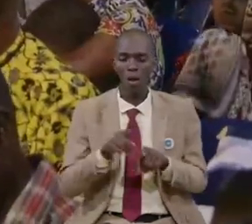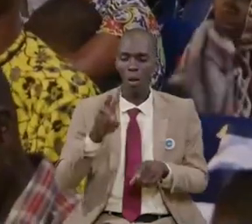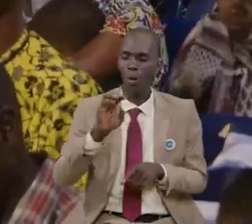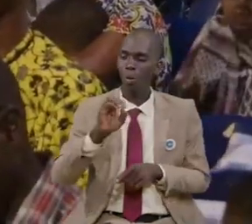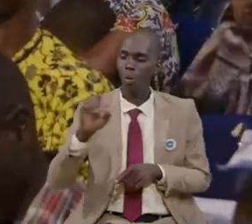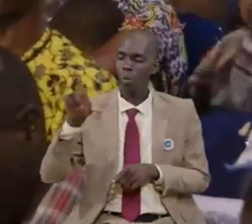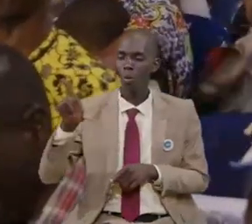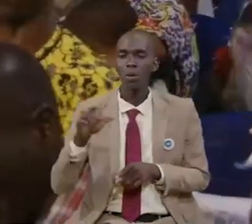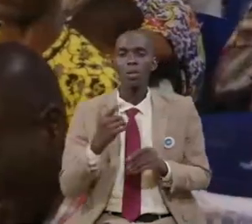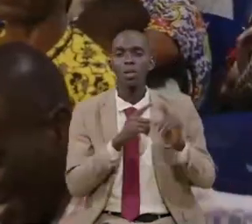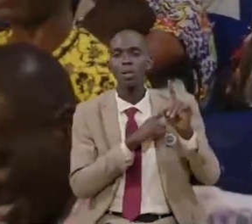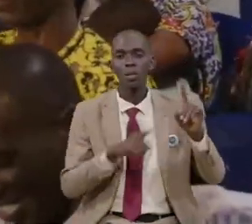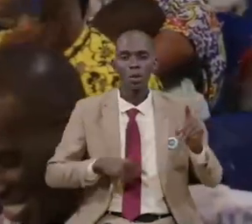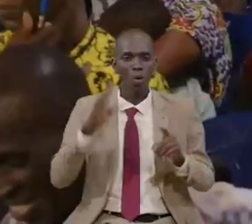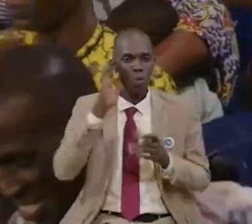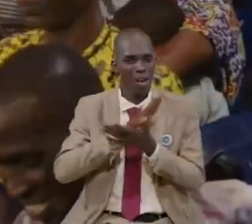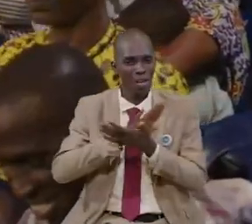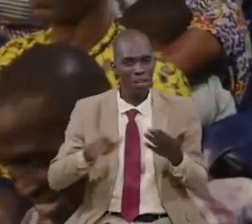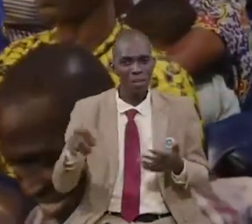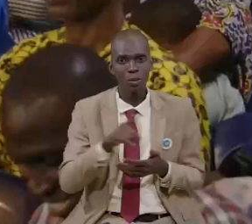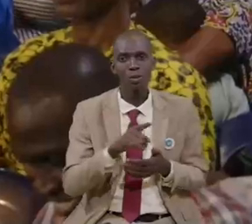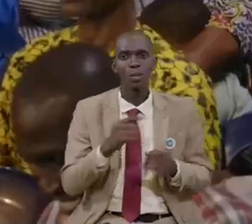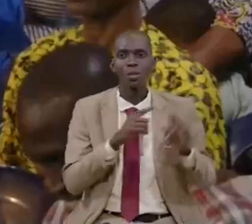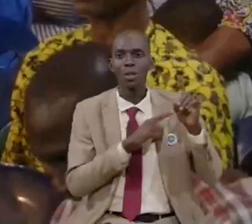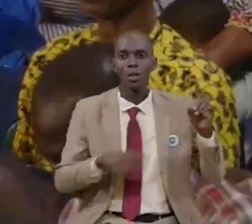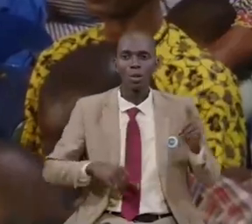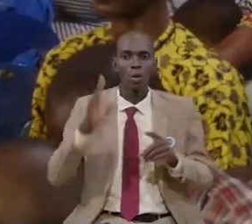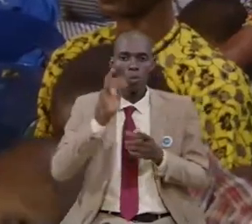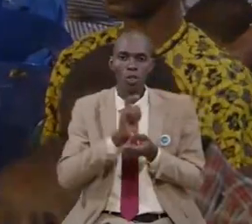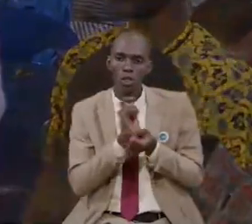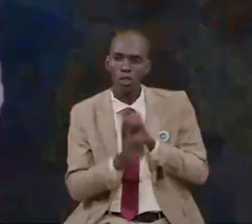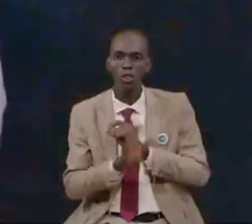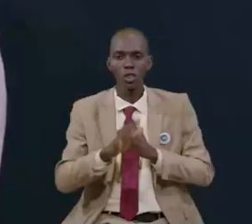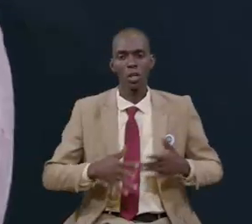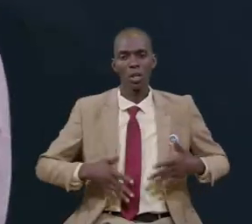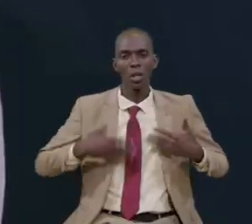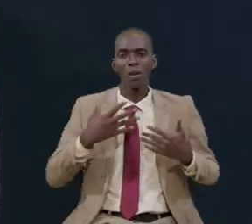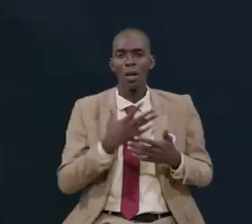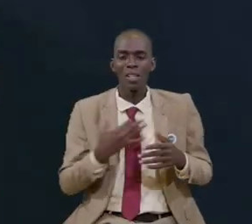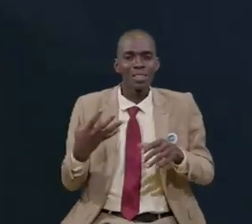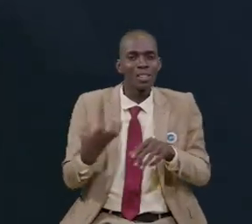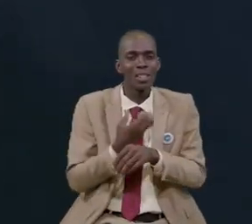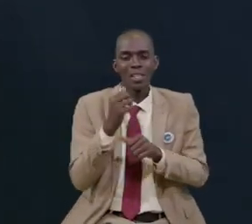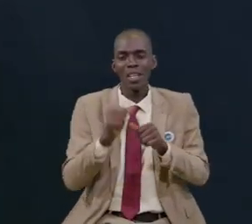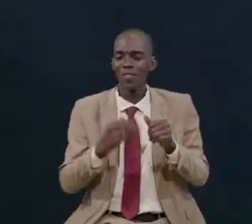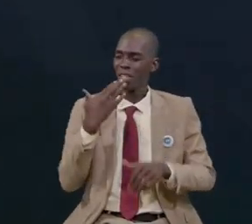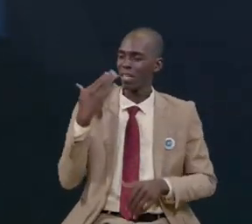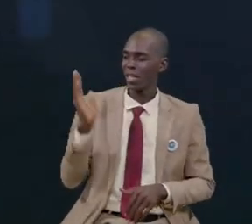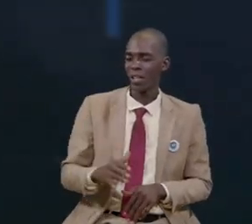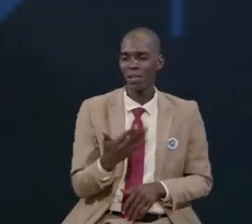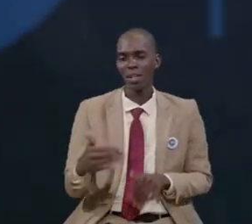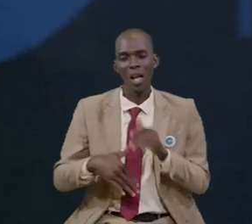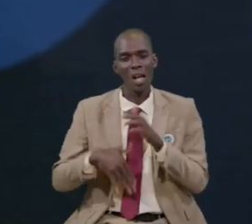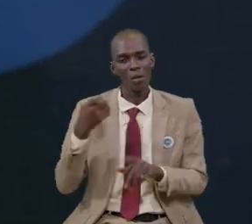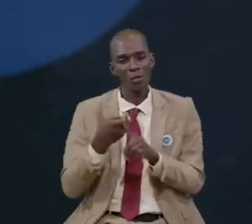puisse le Seigneur vous épurer, puisse le Seigneur vous transformer, et qu'il ôte toute chose mauvaise de votre vie